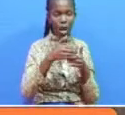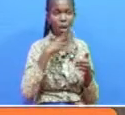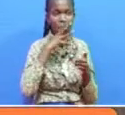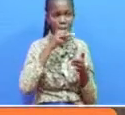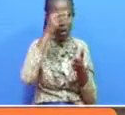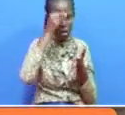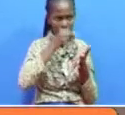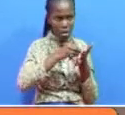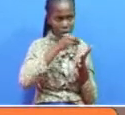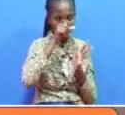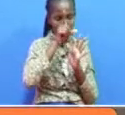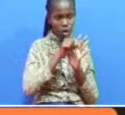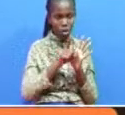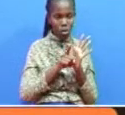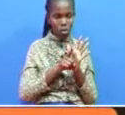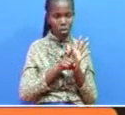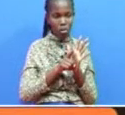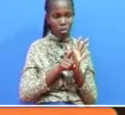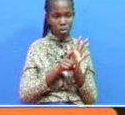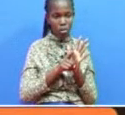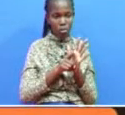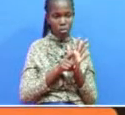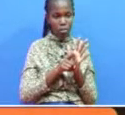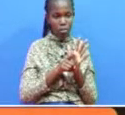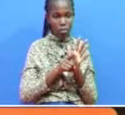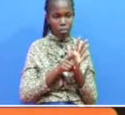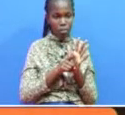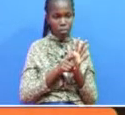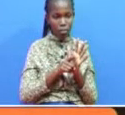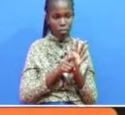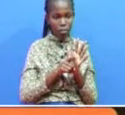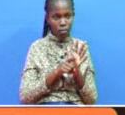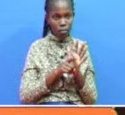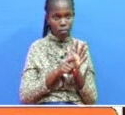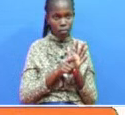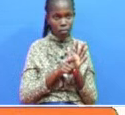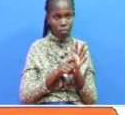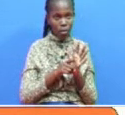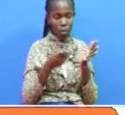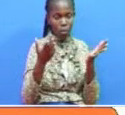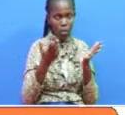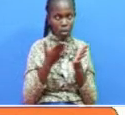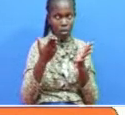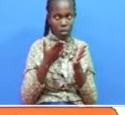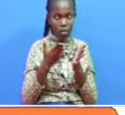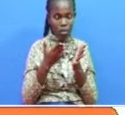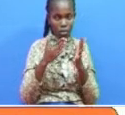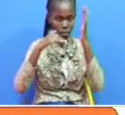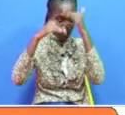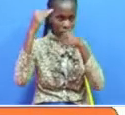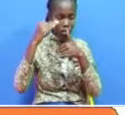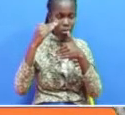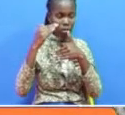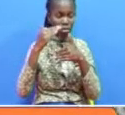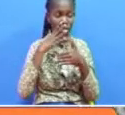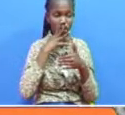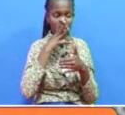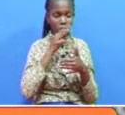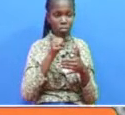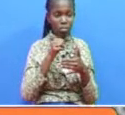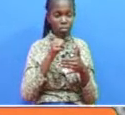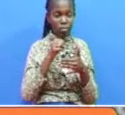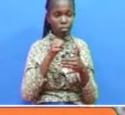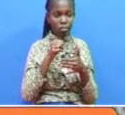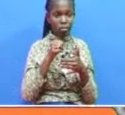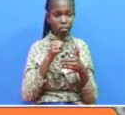somete maunduma miao imanisio ni siya yulu ilasi ndisi ya nzaa walaki imanisio ni cha yulu cha shelfit wethi iwe